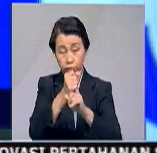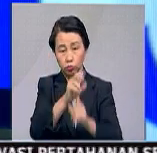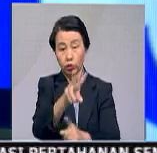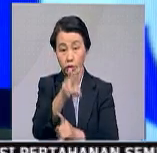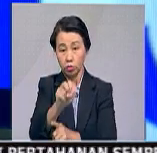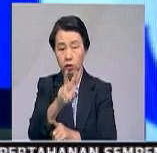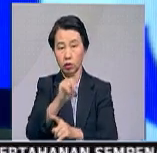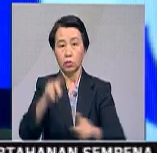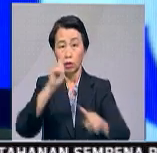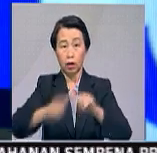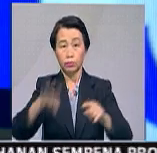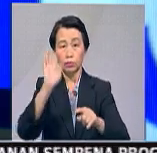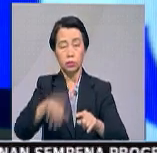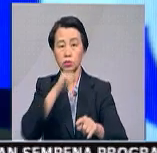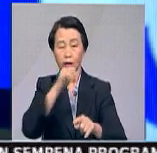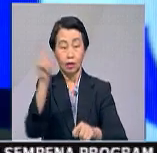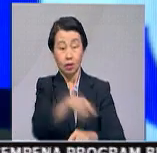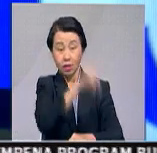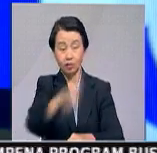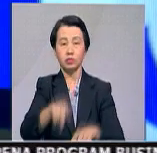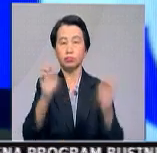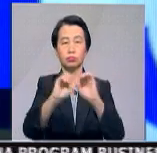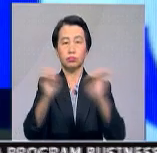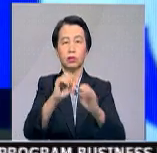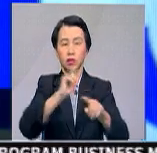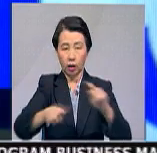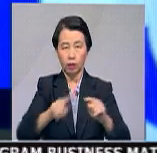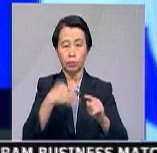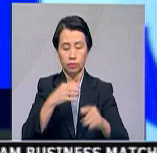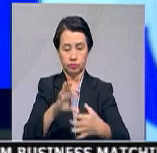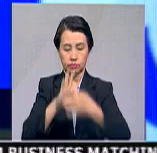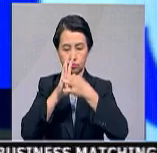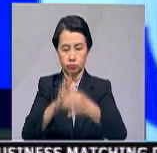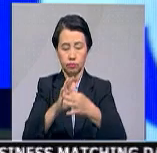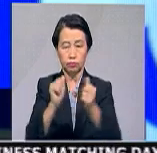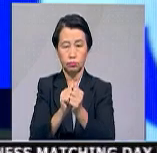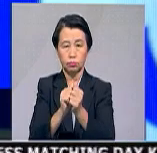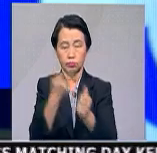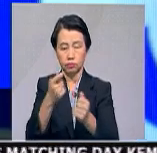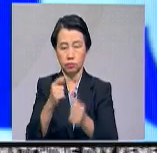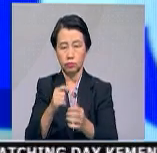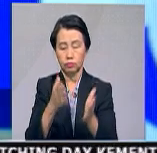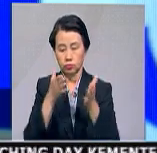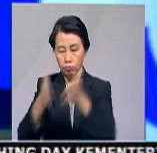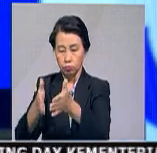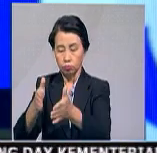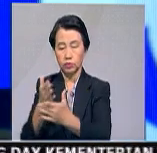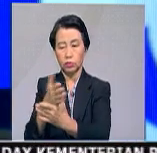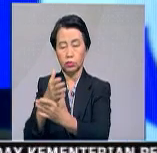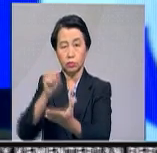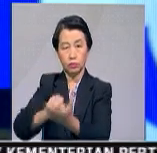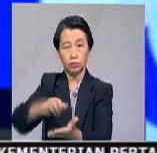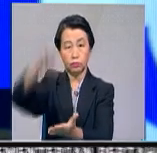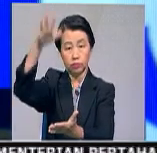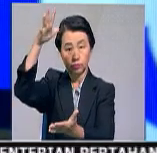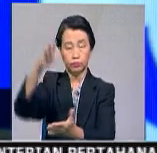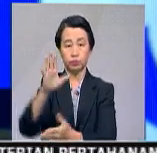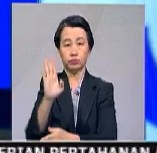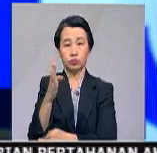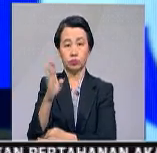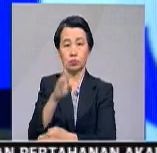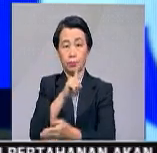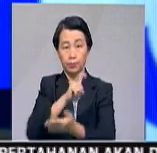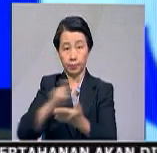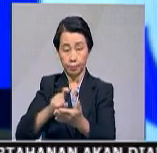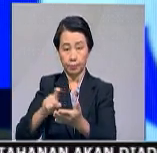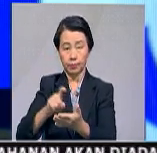been abandoned. They have been incorporated into the shared prosperity blueprint.